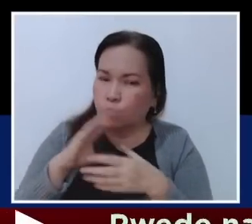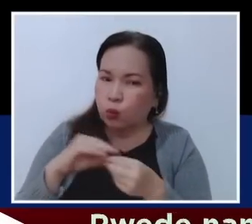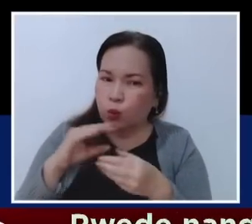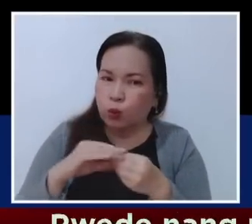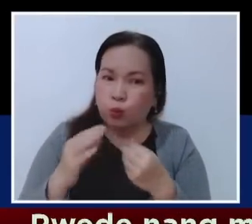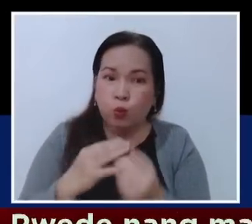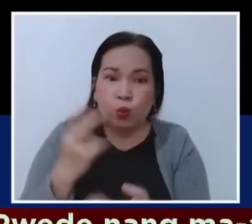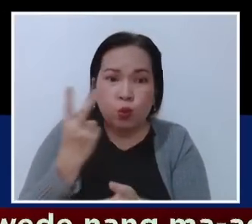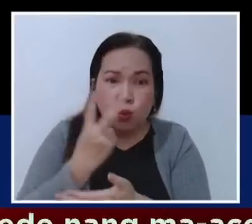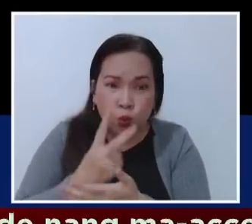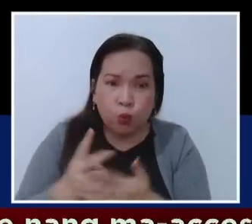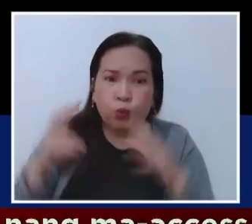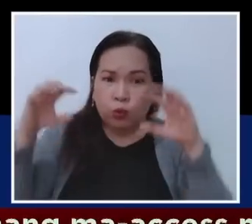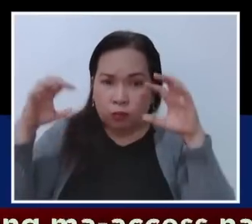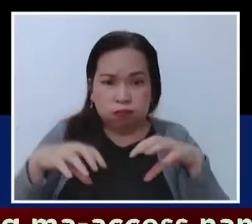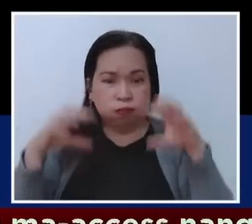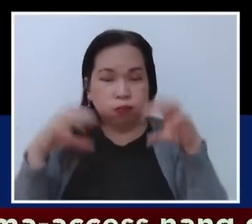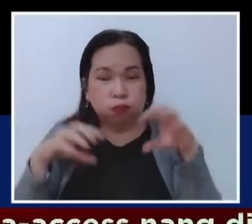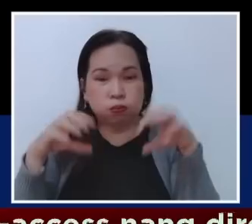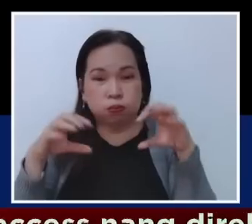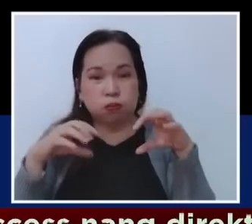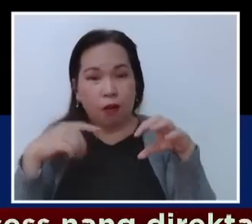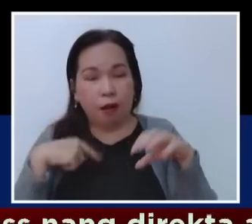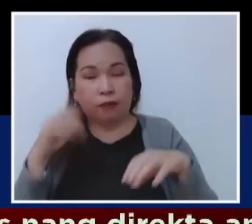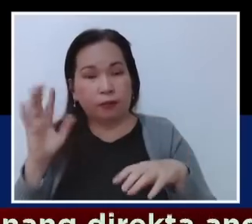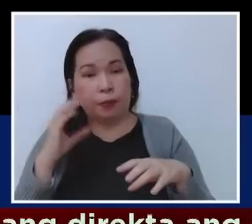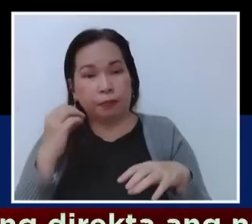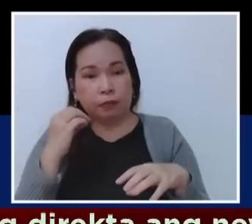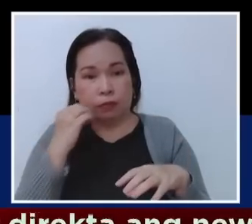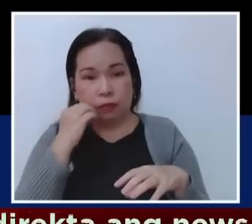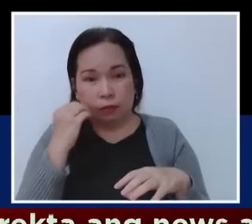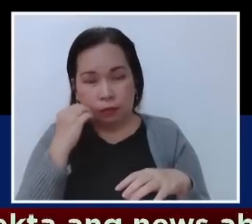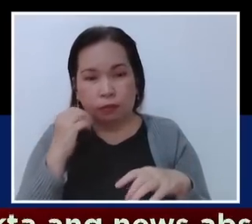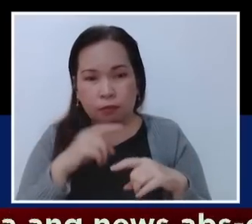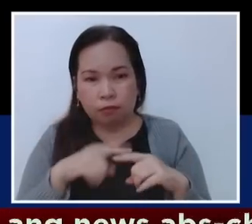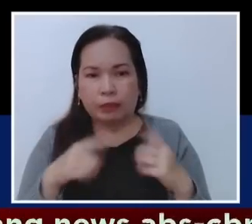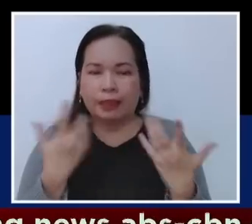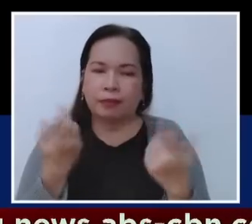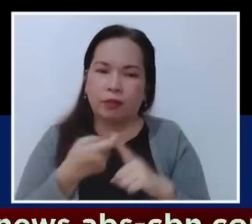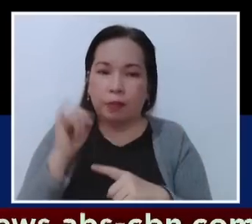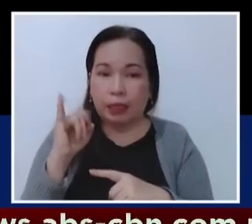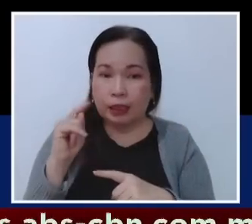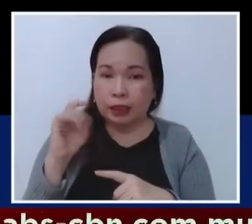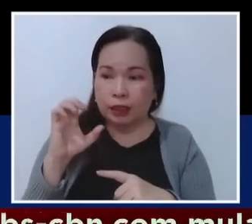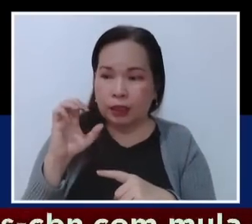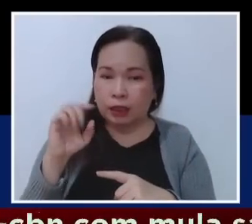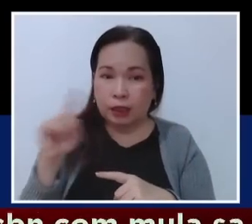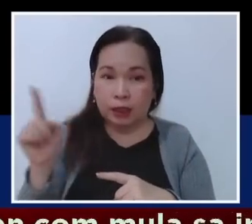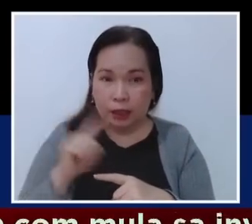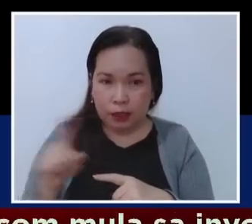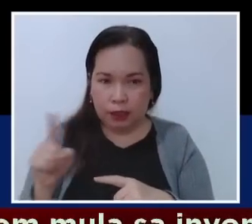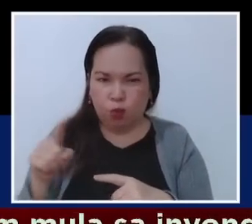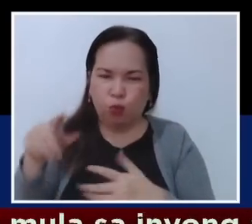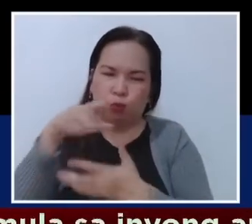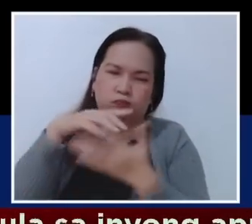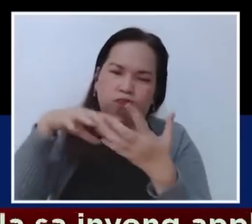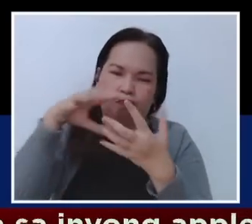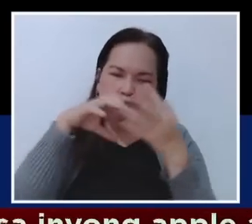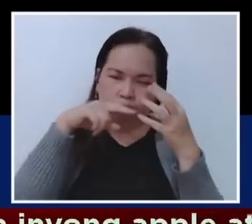na nilang nararanasan ang pag-ulan sa kanilang lugar dulot ng Intertropical Convergence Zone o ITCZ.